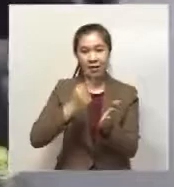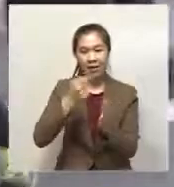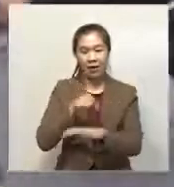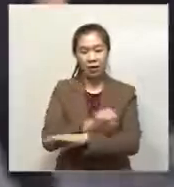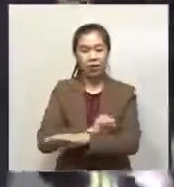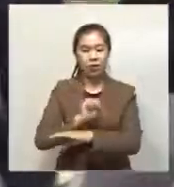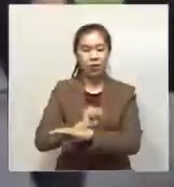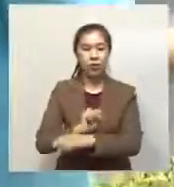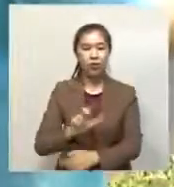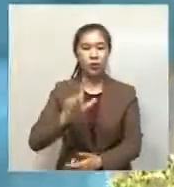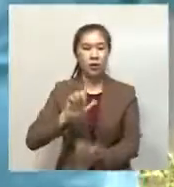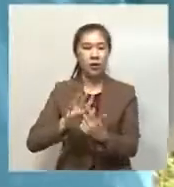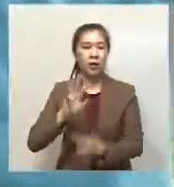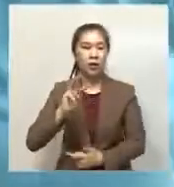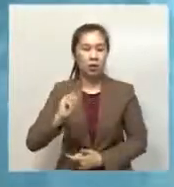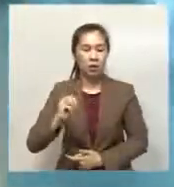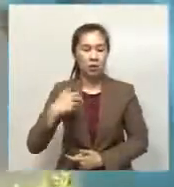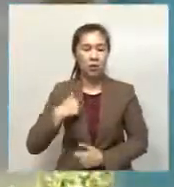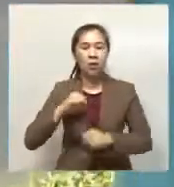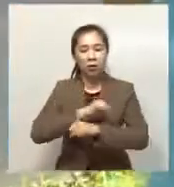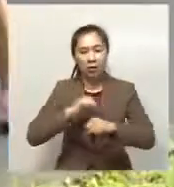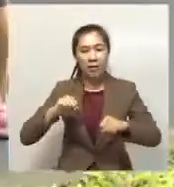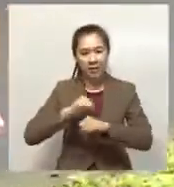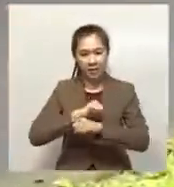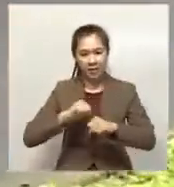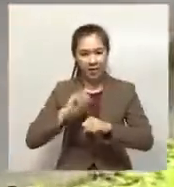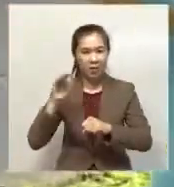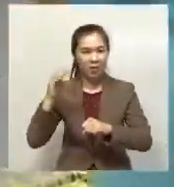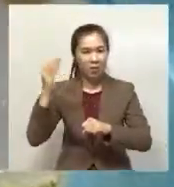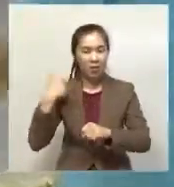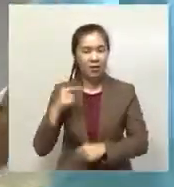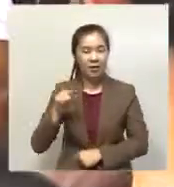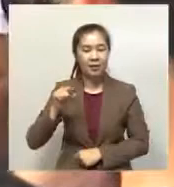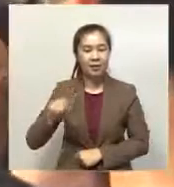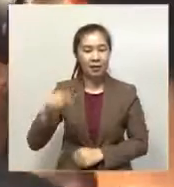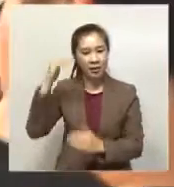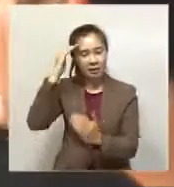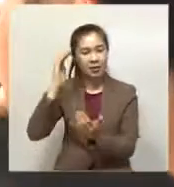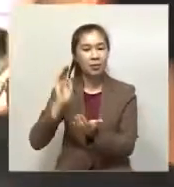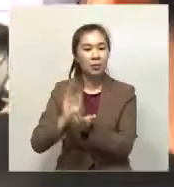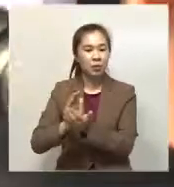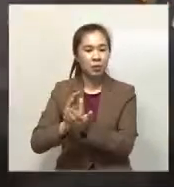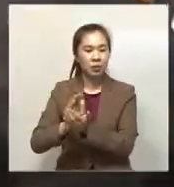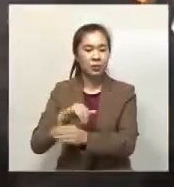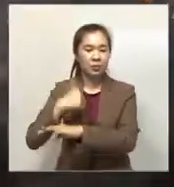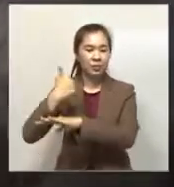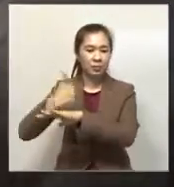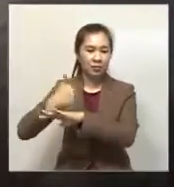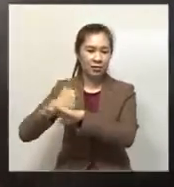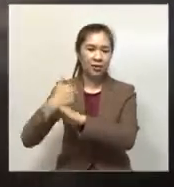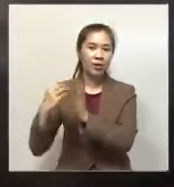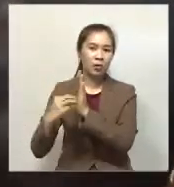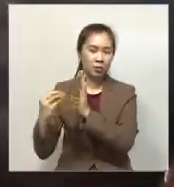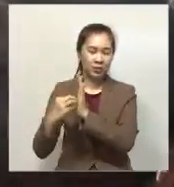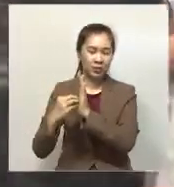นลุมพินีพร้อมออกกำลังกายร่วมกับประชาชนพร้อมสั่งการให้พลตำรวจเอกอัศวินขวัญเมืองผู้ว่าราชการกรุงเทพม